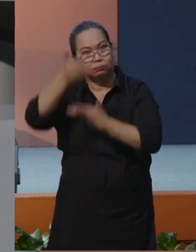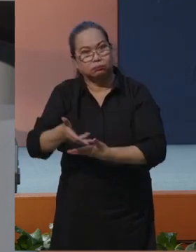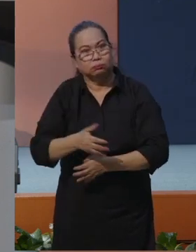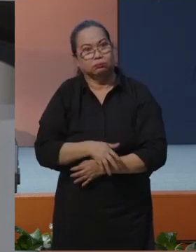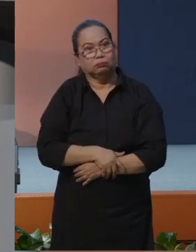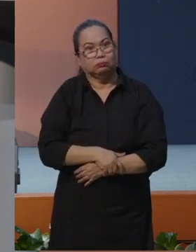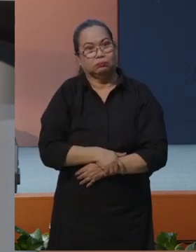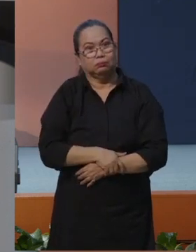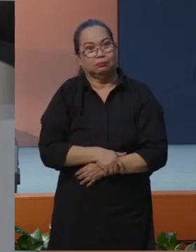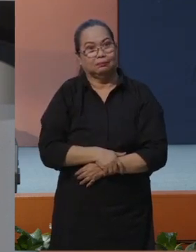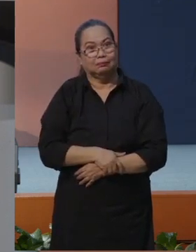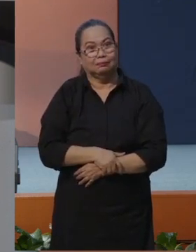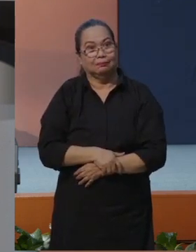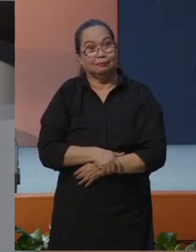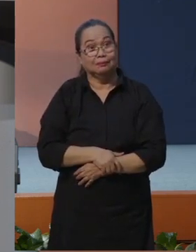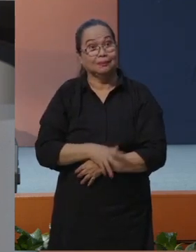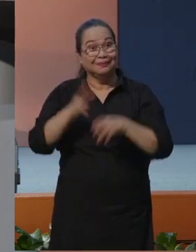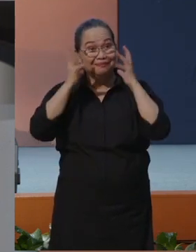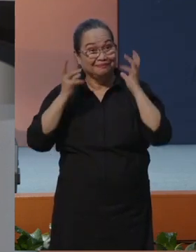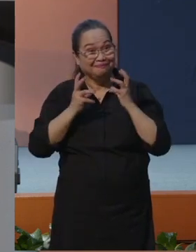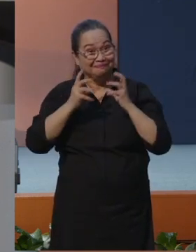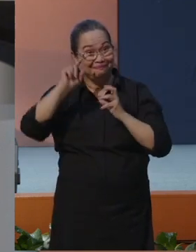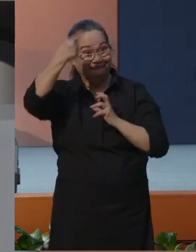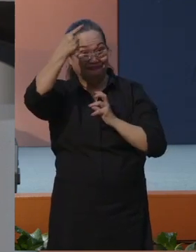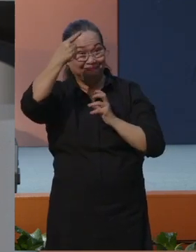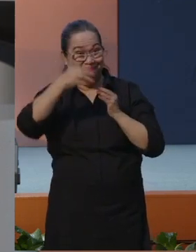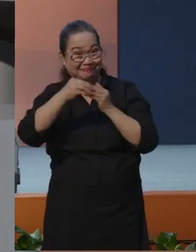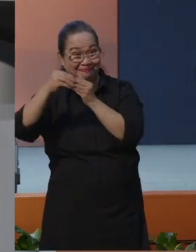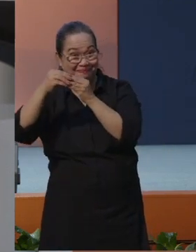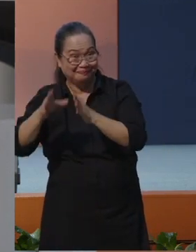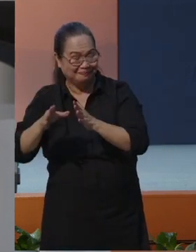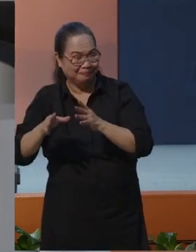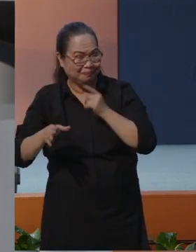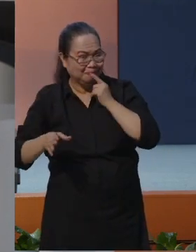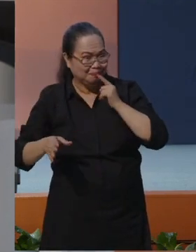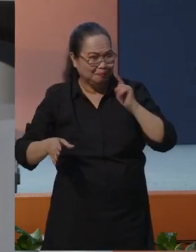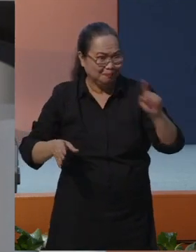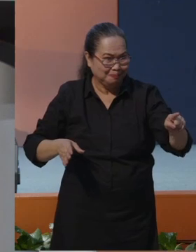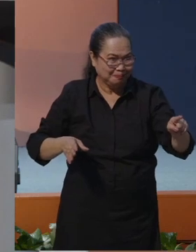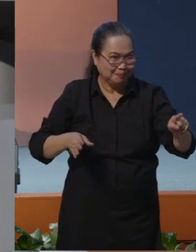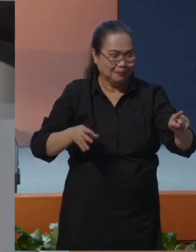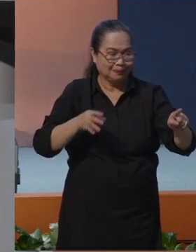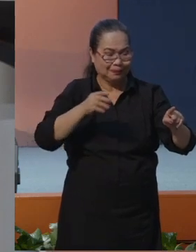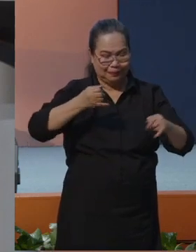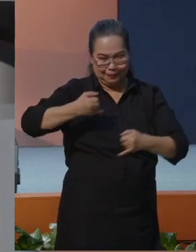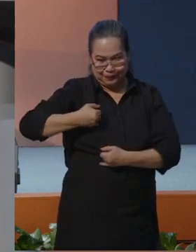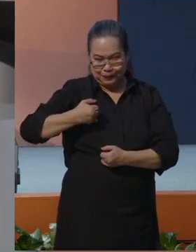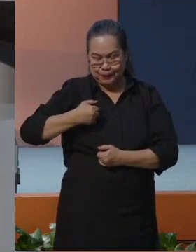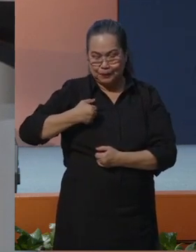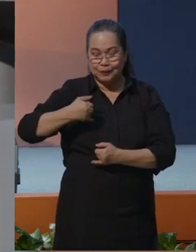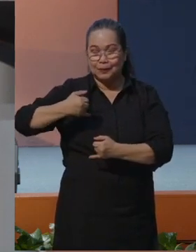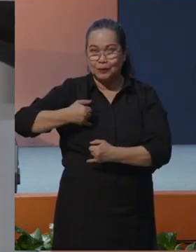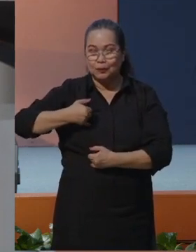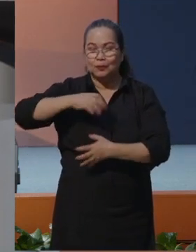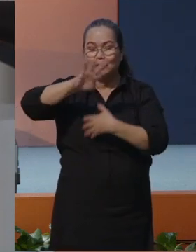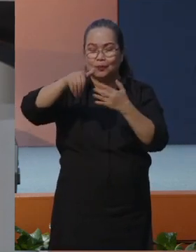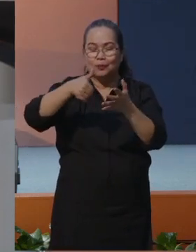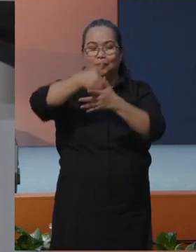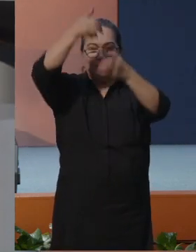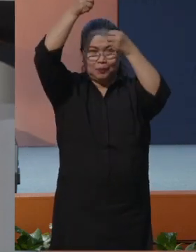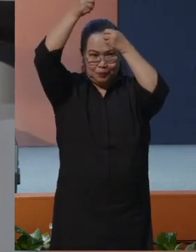undone. Lahat sinunod niya. May pananampalataya at may pagsunod.